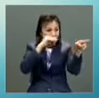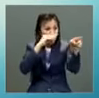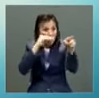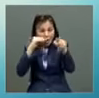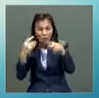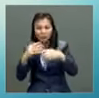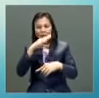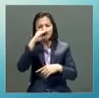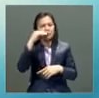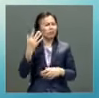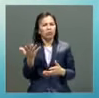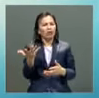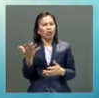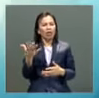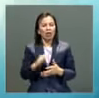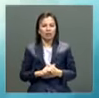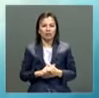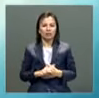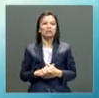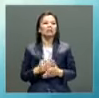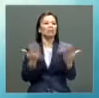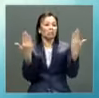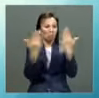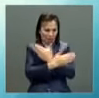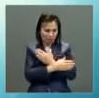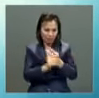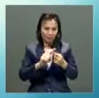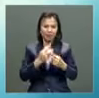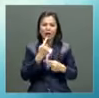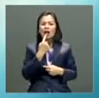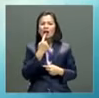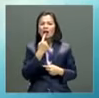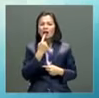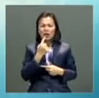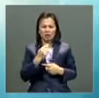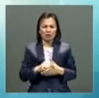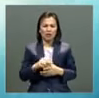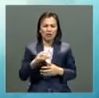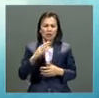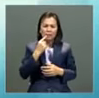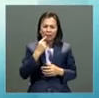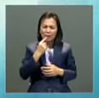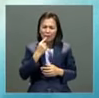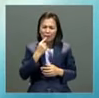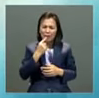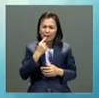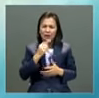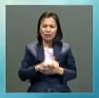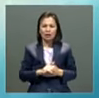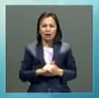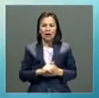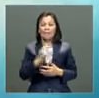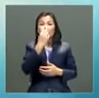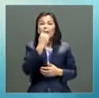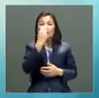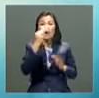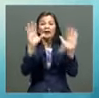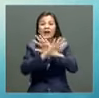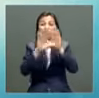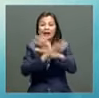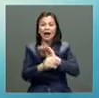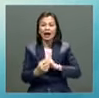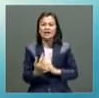ครับกับอันที่สองคือรับรสท่านผู้ชมคนเคยนะครับตอนเป็นหวัดเนี่ยนะครับมันตันจมูกมันตันจมูก